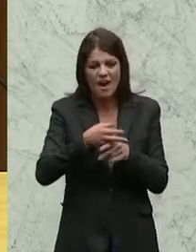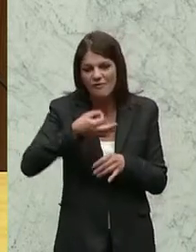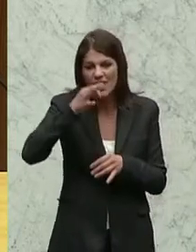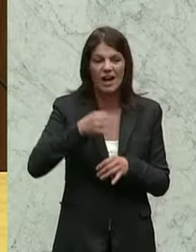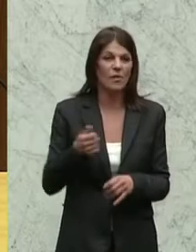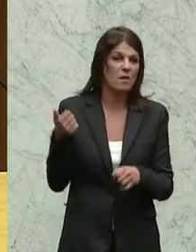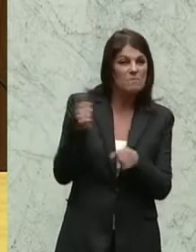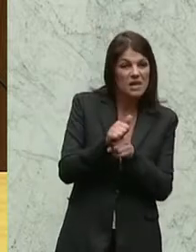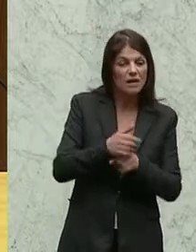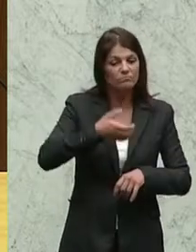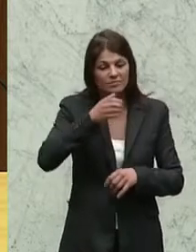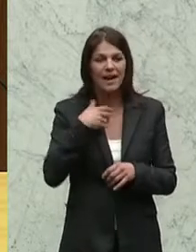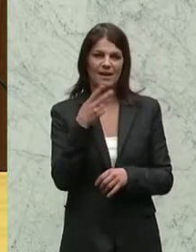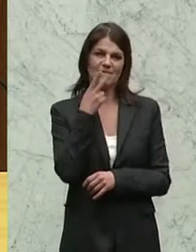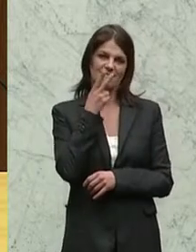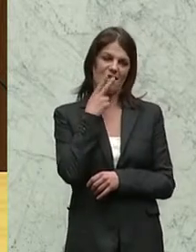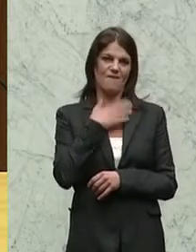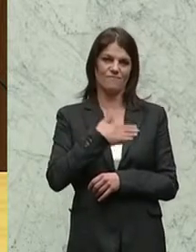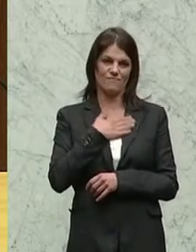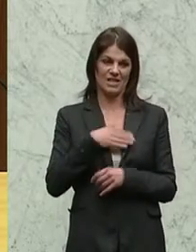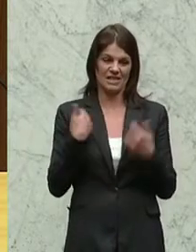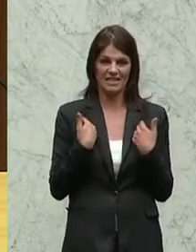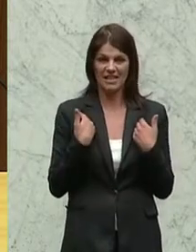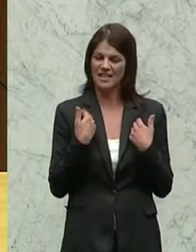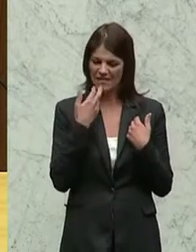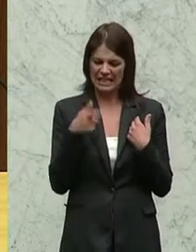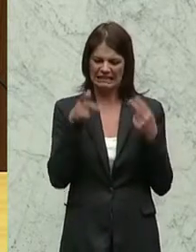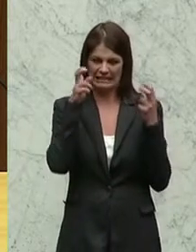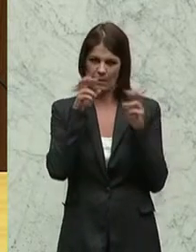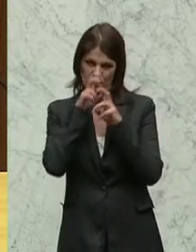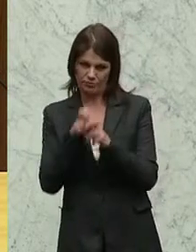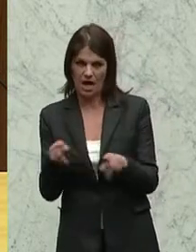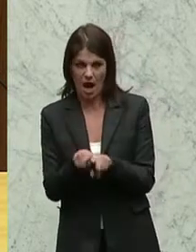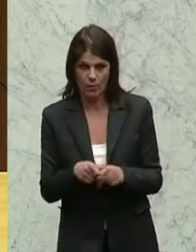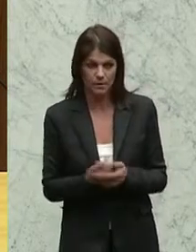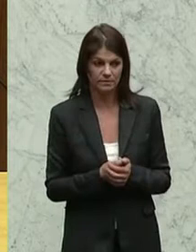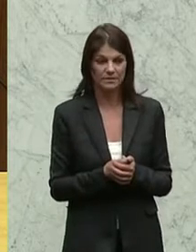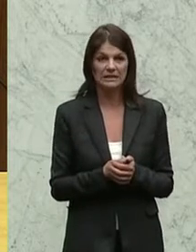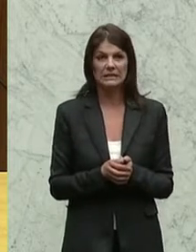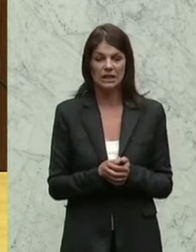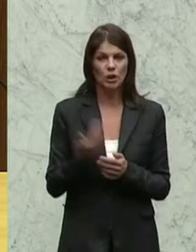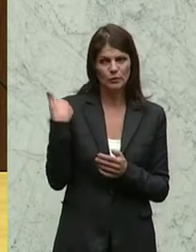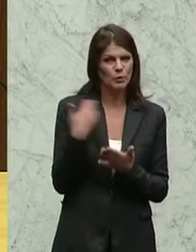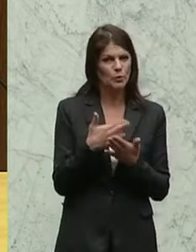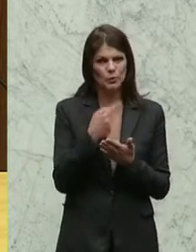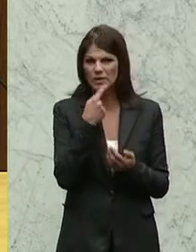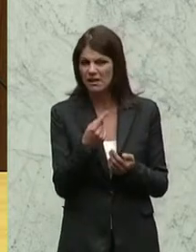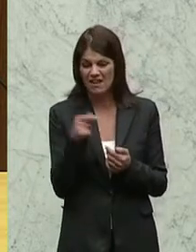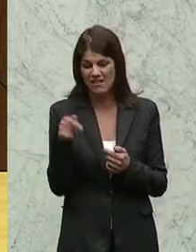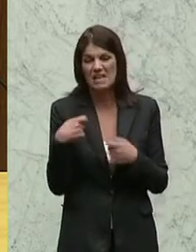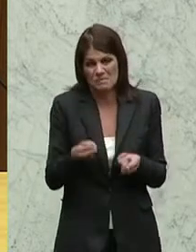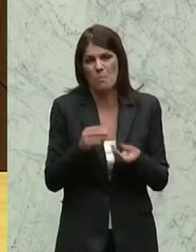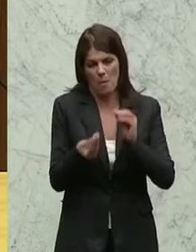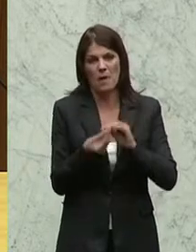Bier eine Zigarette zu rauchen, möchte ich mich ein bisschen damit beschäftigen. Es ist schon ein bisschen angesprochen worden, dass es da zu